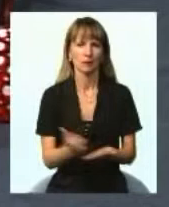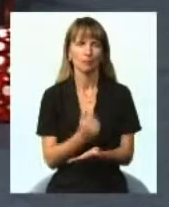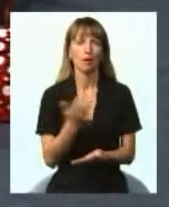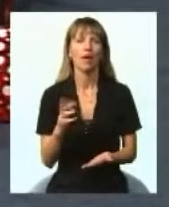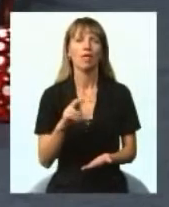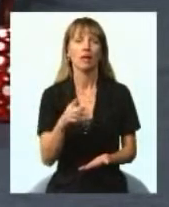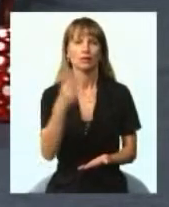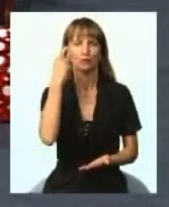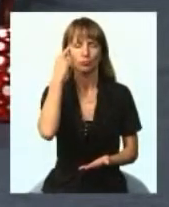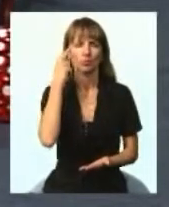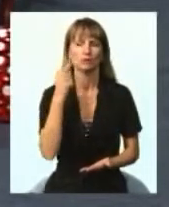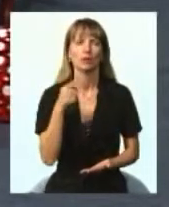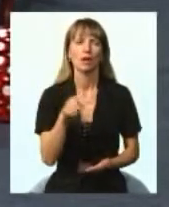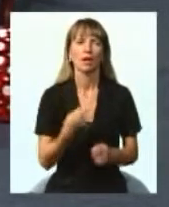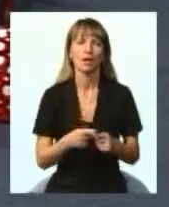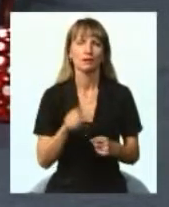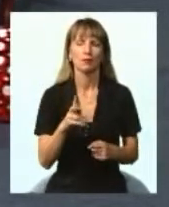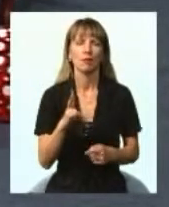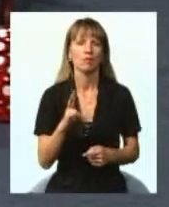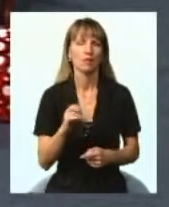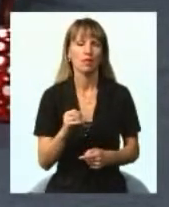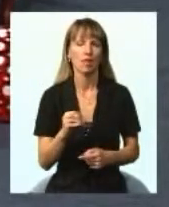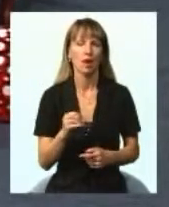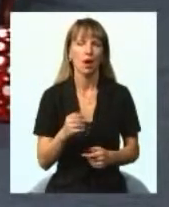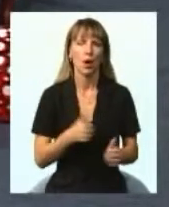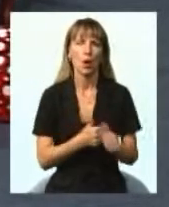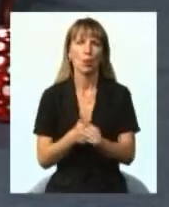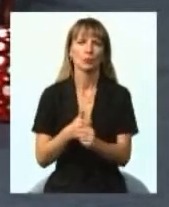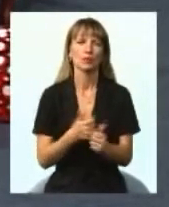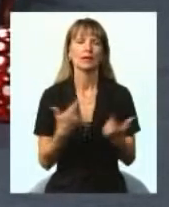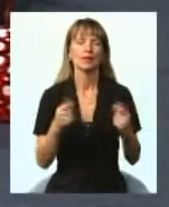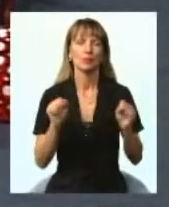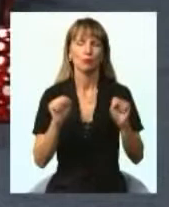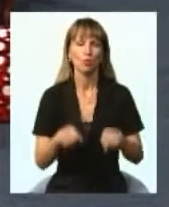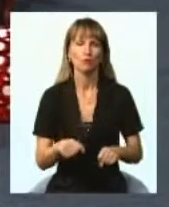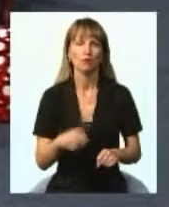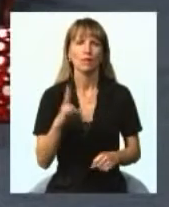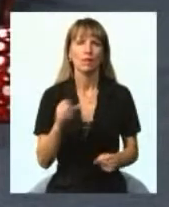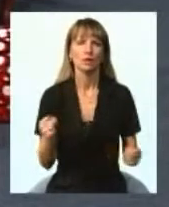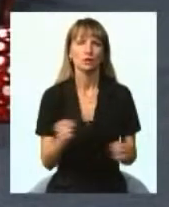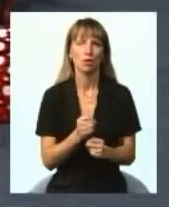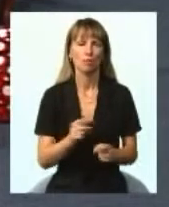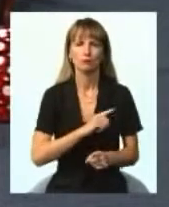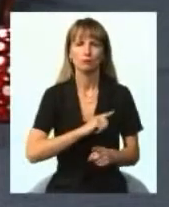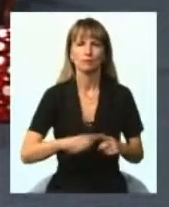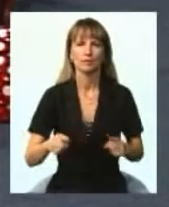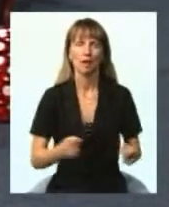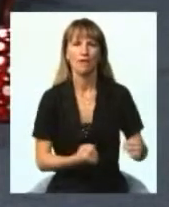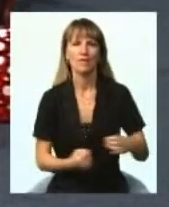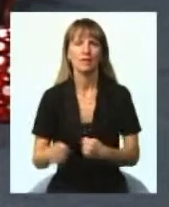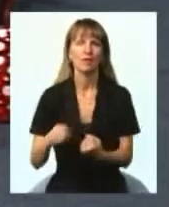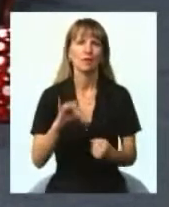Як ти гадаєш, там, це ж тобі не гонка якась, там не таке змагання, де можна на швидкість там розігнати там автівку